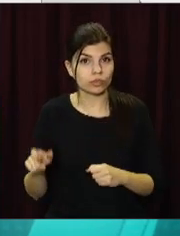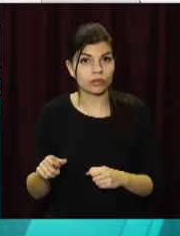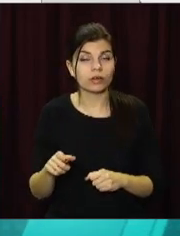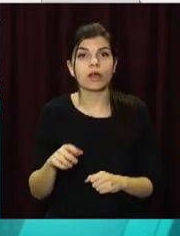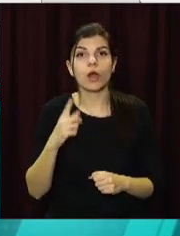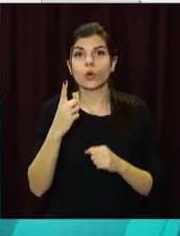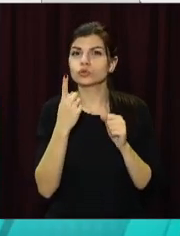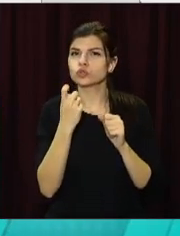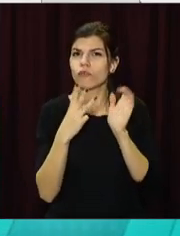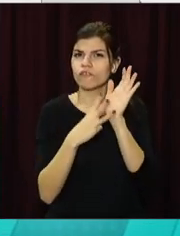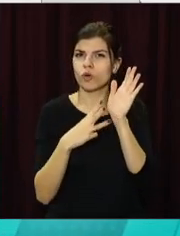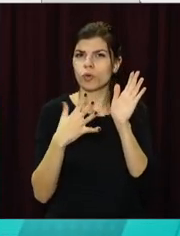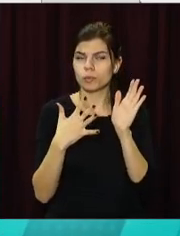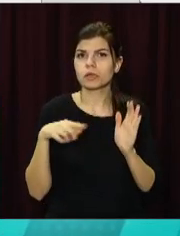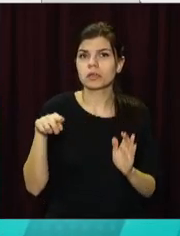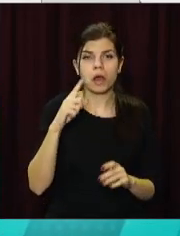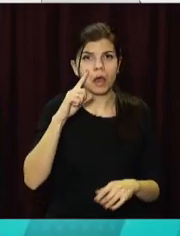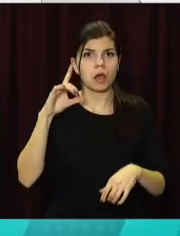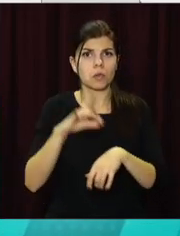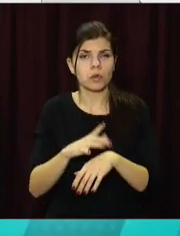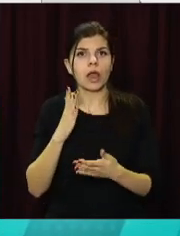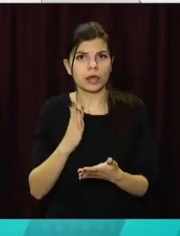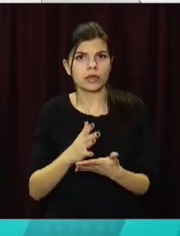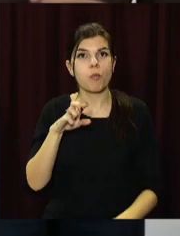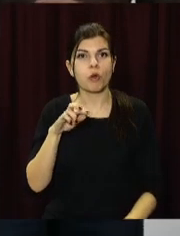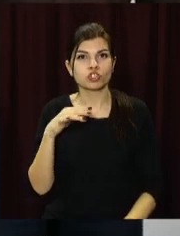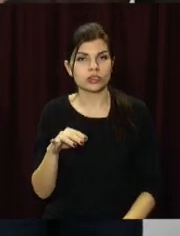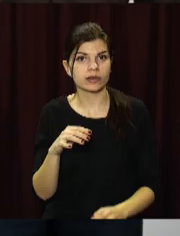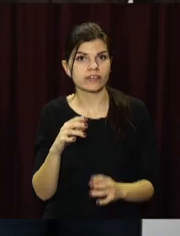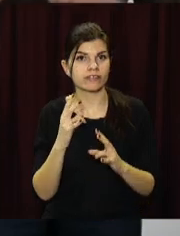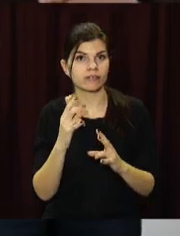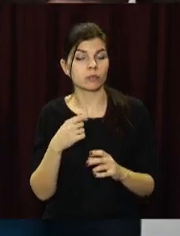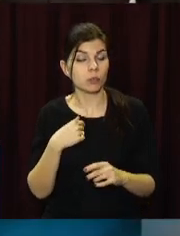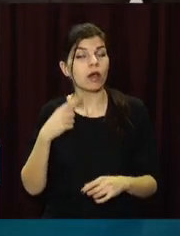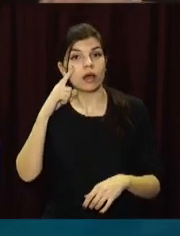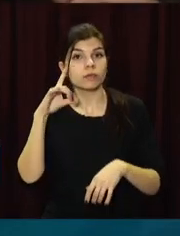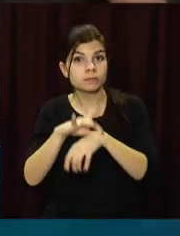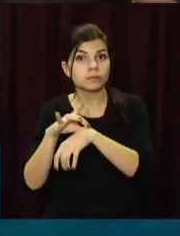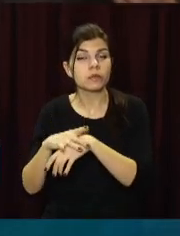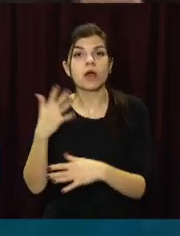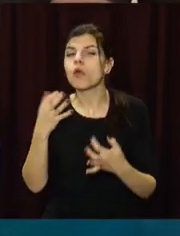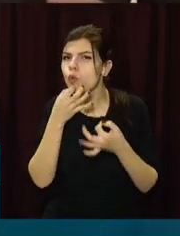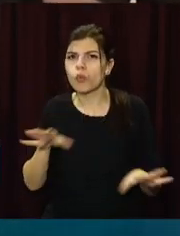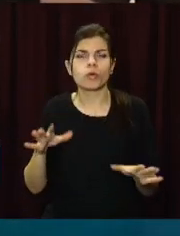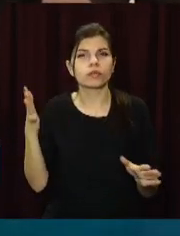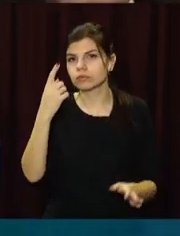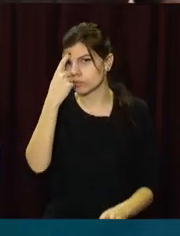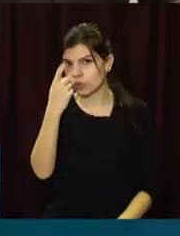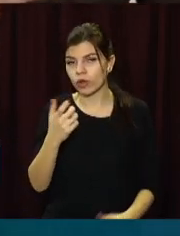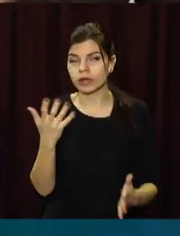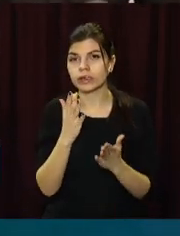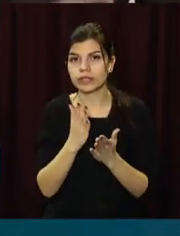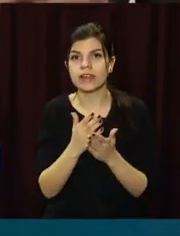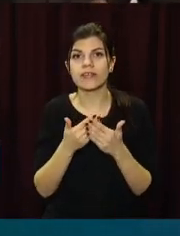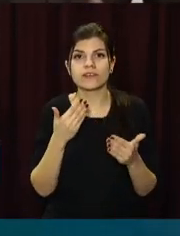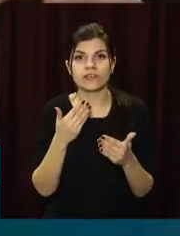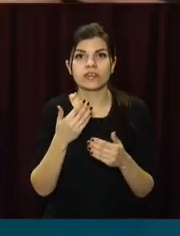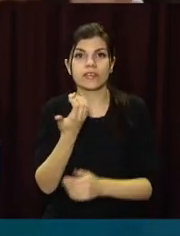У 185 з них зафіксували побічні ефекти. Ми фіксуємо будь-які повідомлення, які є